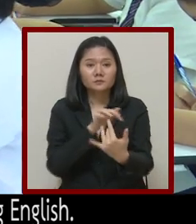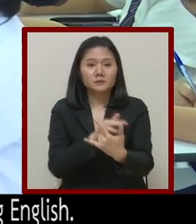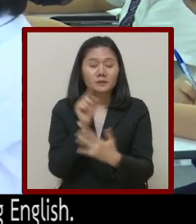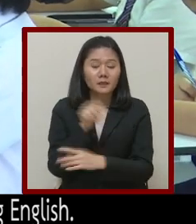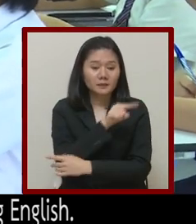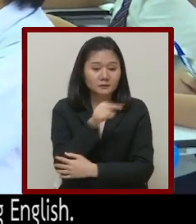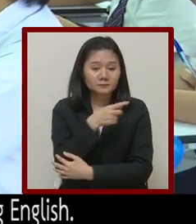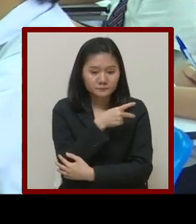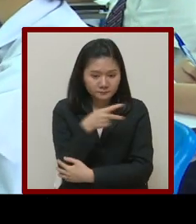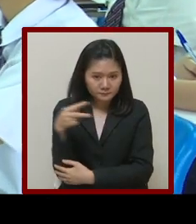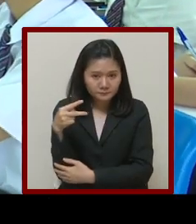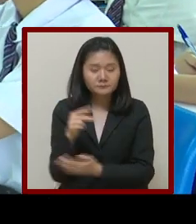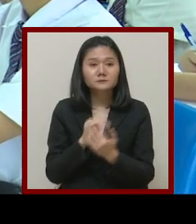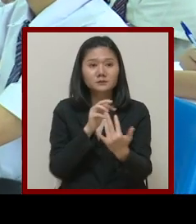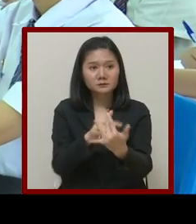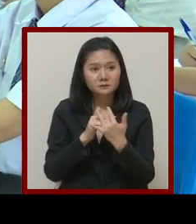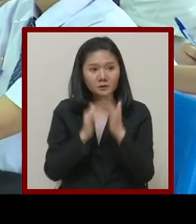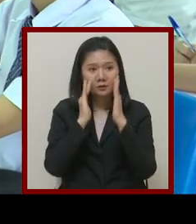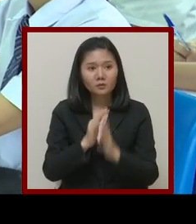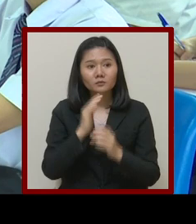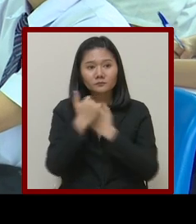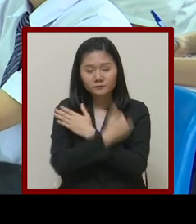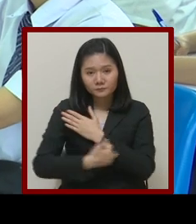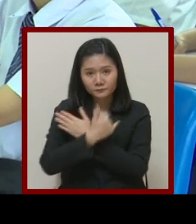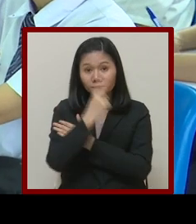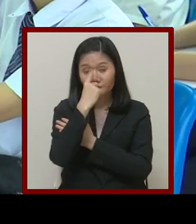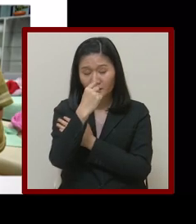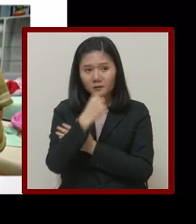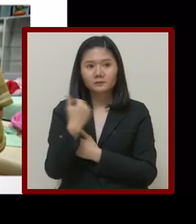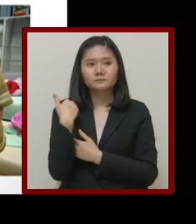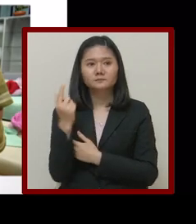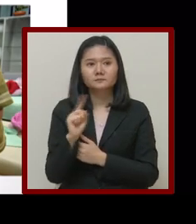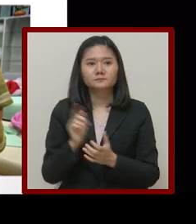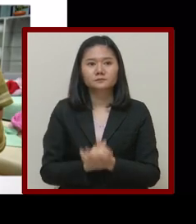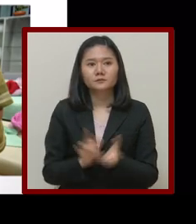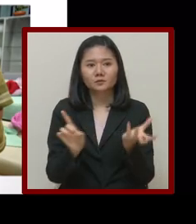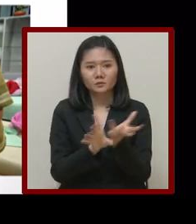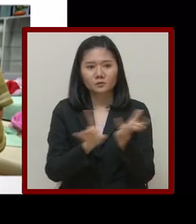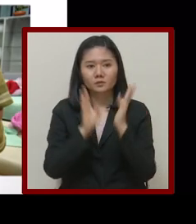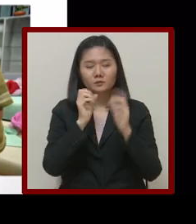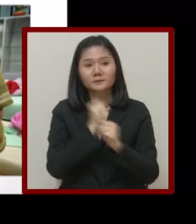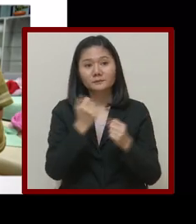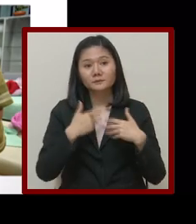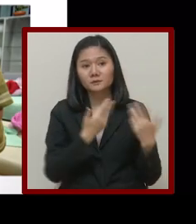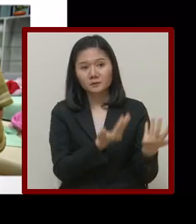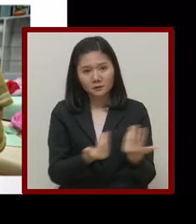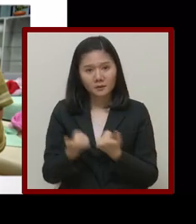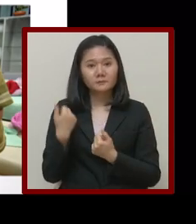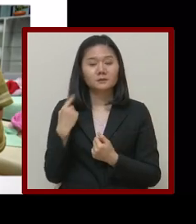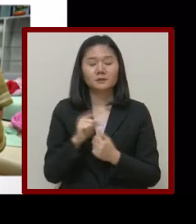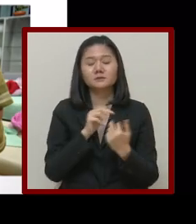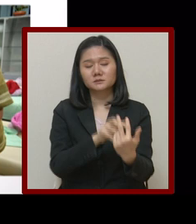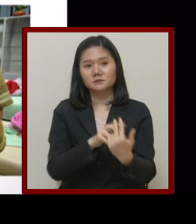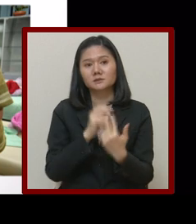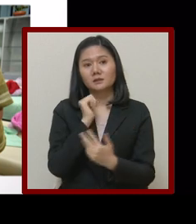าอังกฤษด้วยการสื่อสารกับลูกค้าที่เป็นชาวต่างชาติอย่างน้อยคุณสมบัติของพนักงานต้อนรับของเราจะต้องสามาร